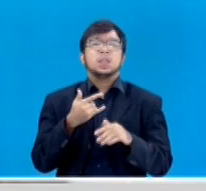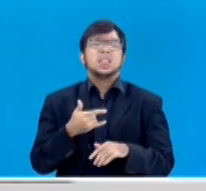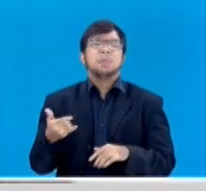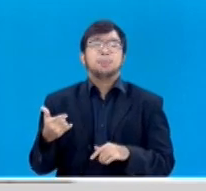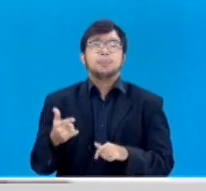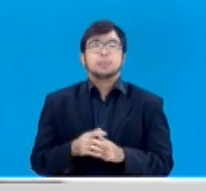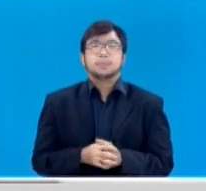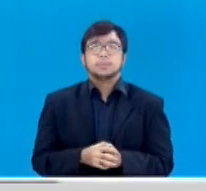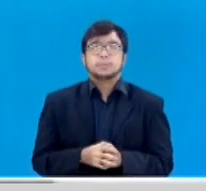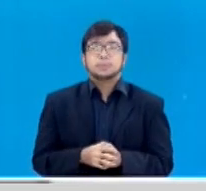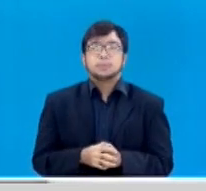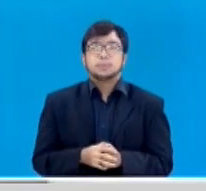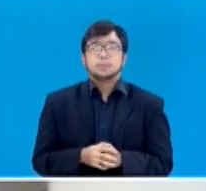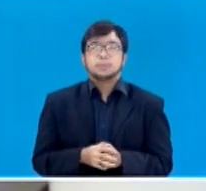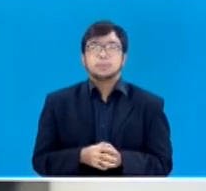dikendalikan.